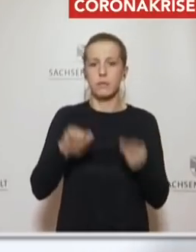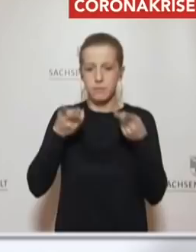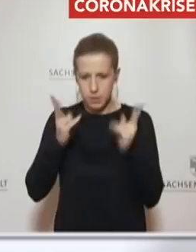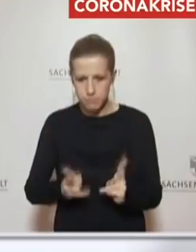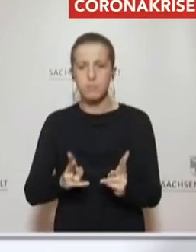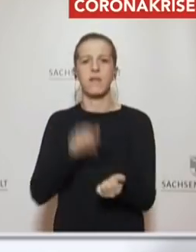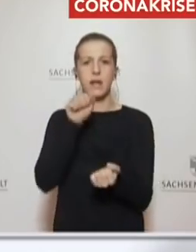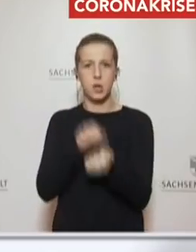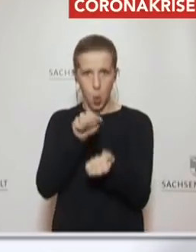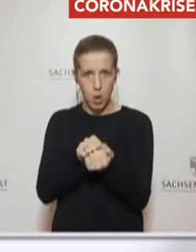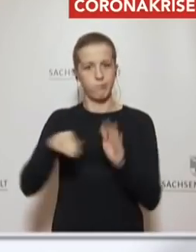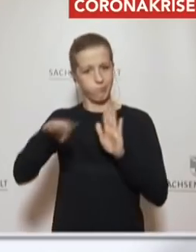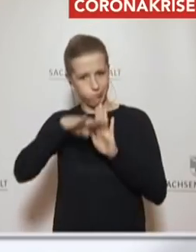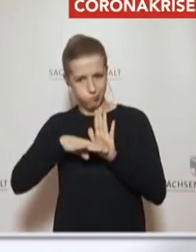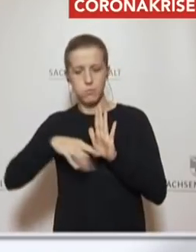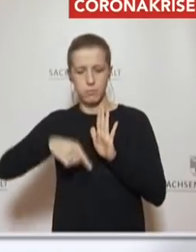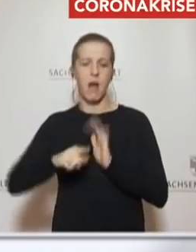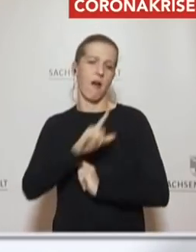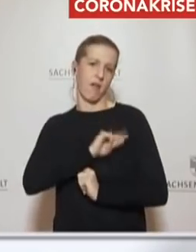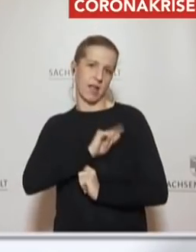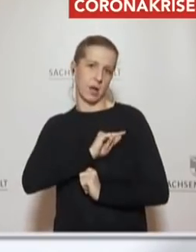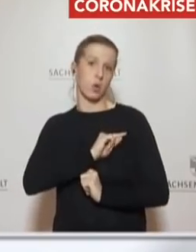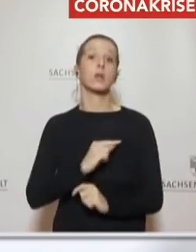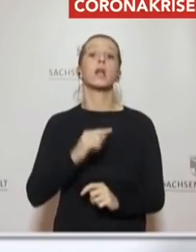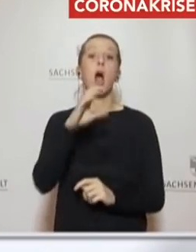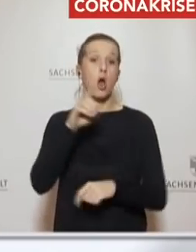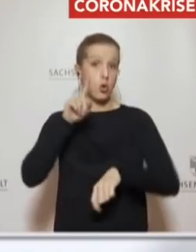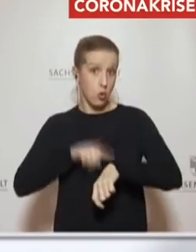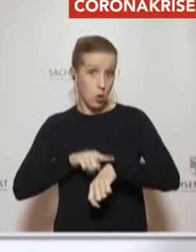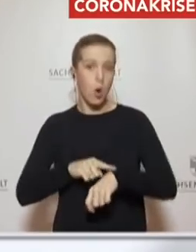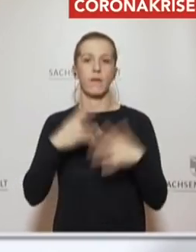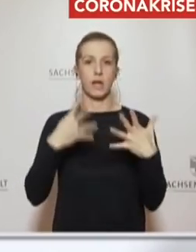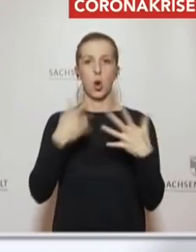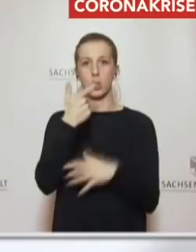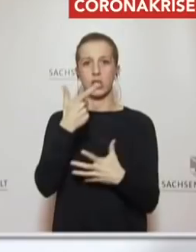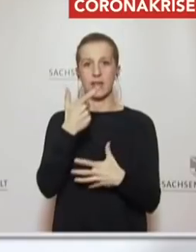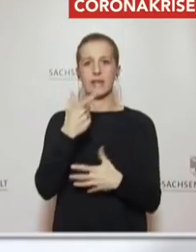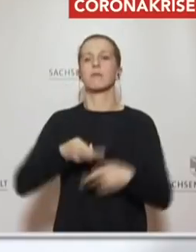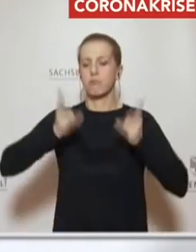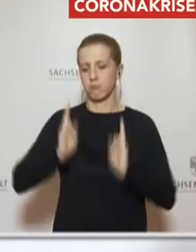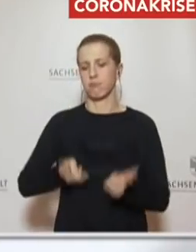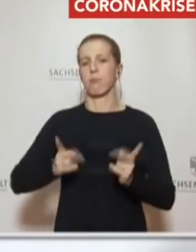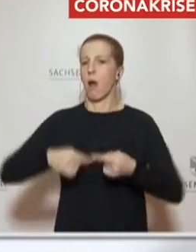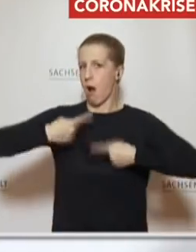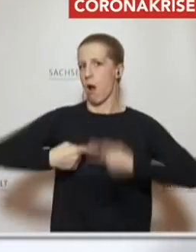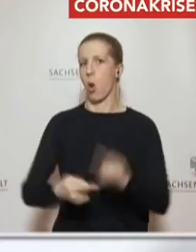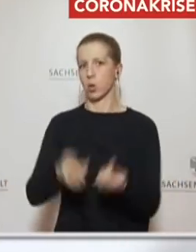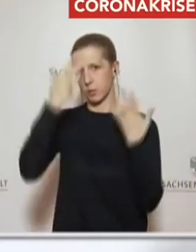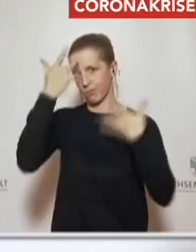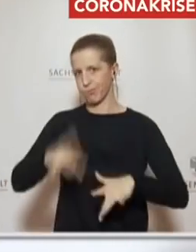Druckfassungen zu erstellen am Freitag und dann 0 Uhr am 29. dann scharf geschaltet. Wir wollen diese